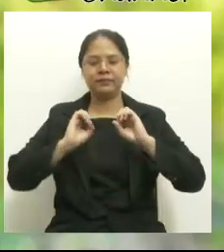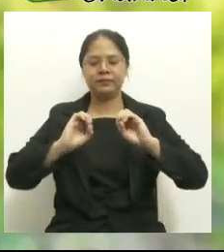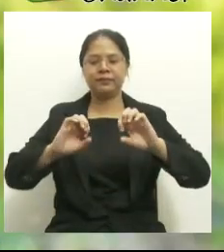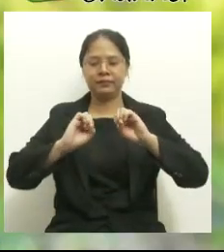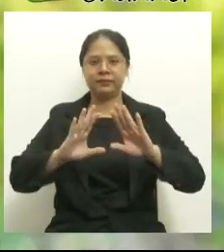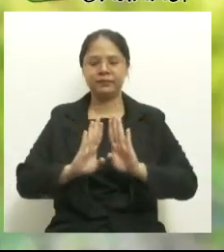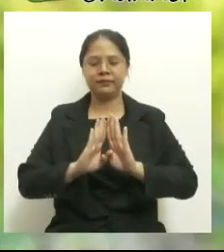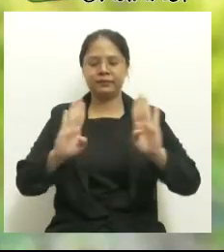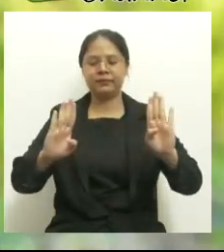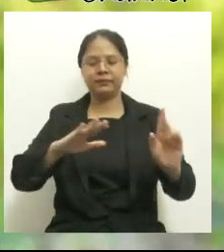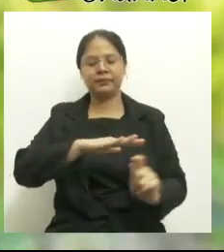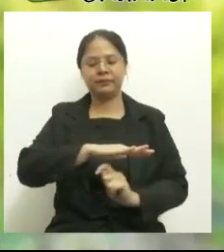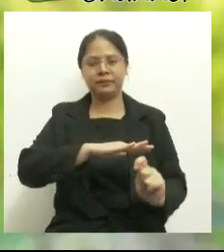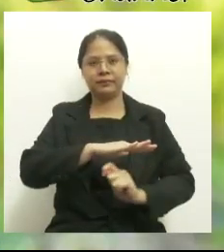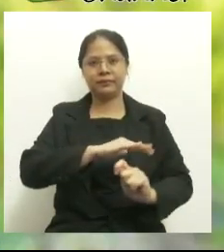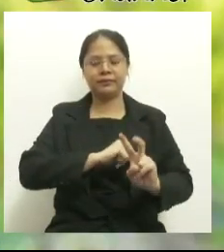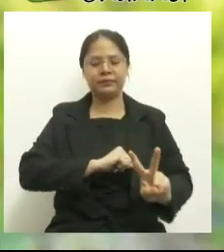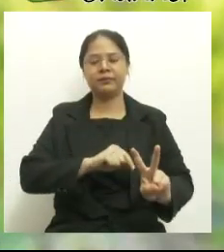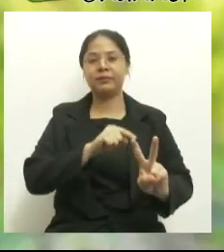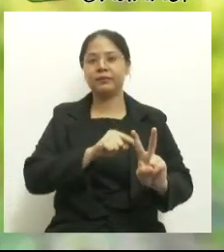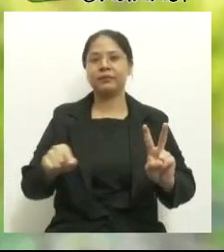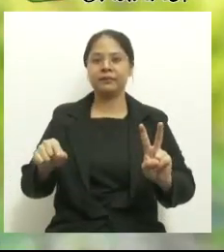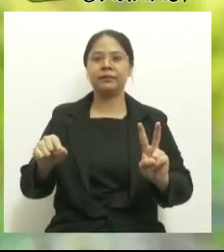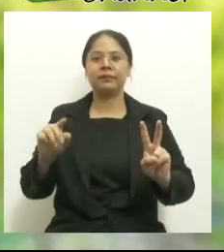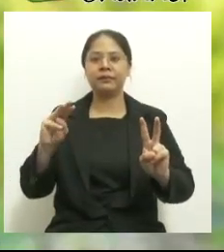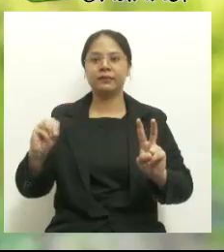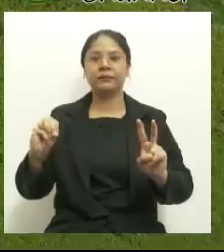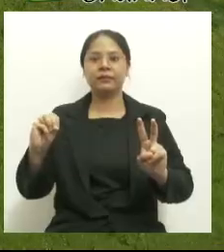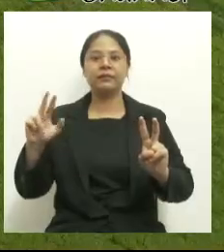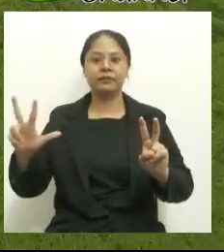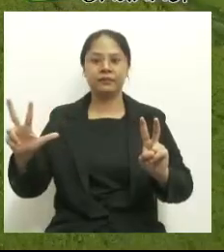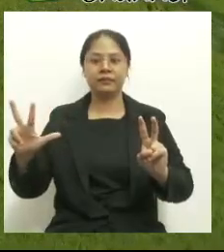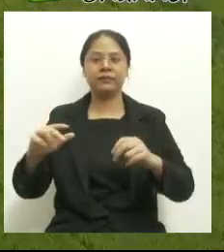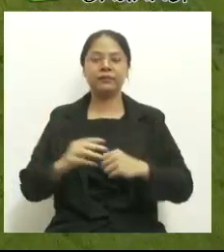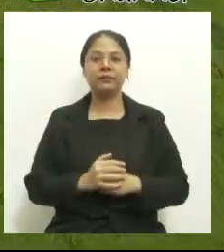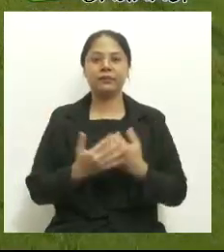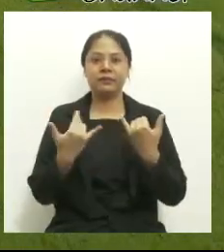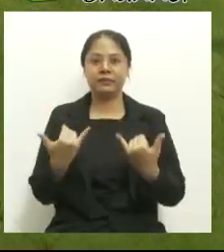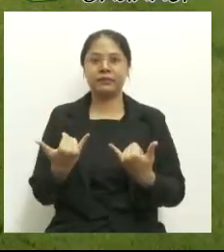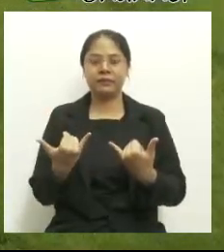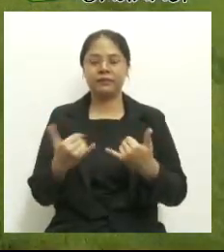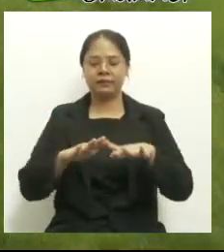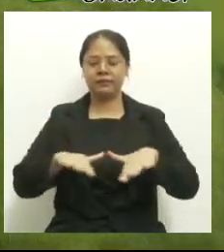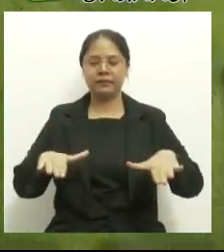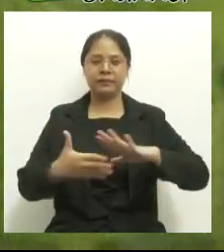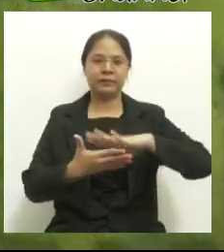อนตั้งแต่ชั้นอนุบาล2ถึงชั้นมัธยมศึกษาปีที่3ปัจจุบันมีนักเรียนทั้งหมด